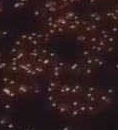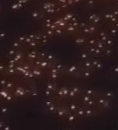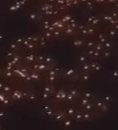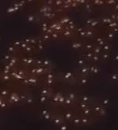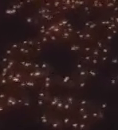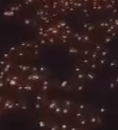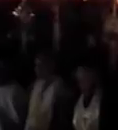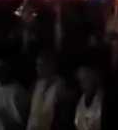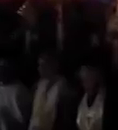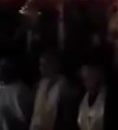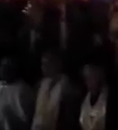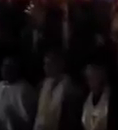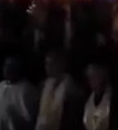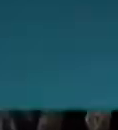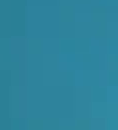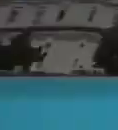Музика